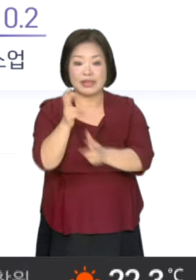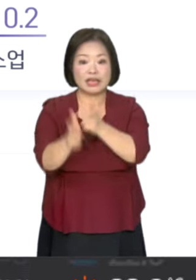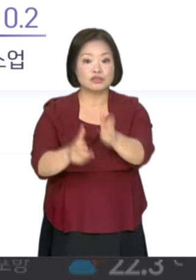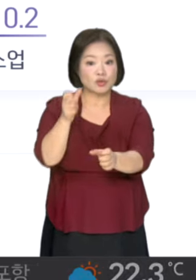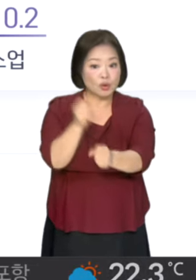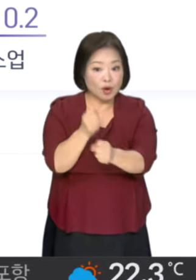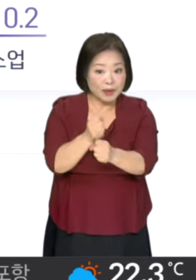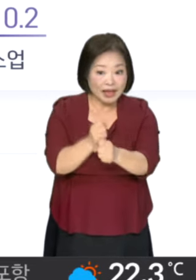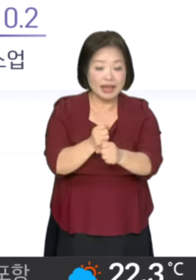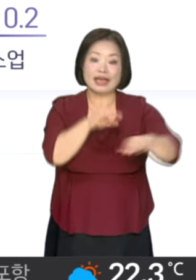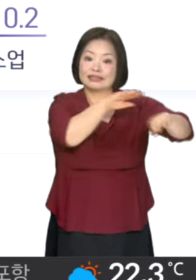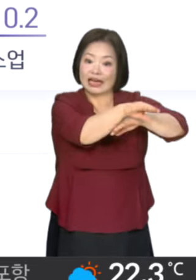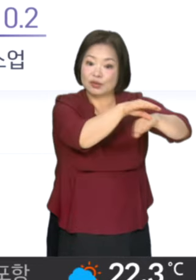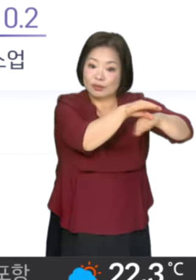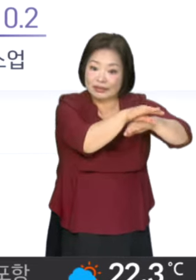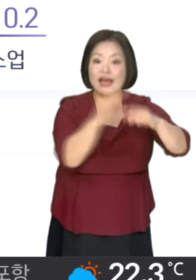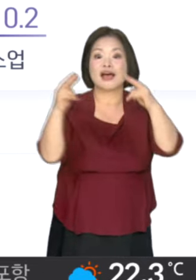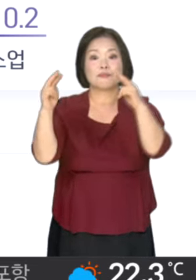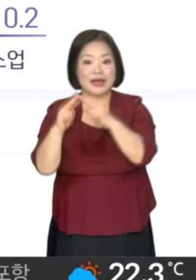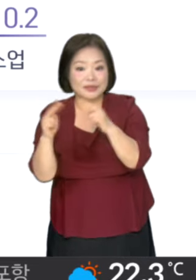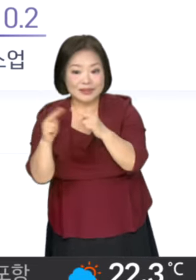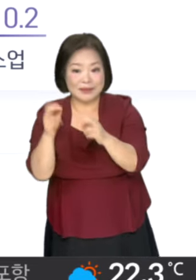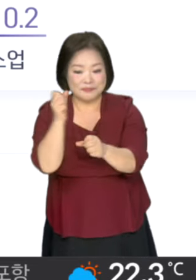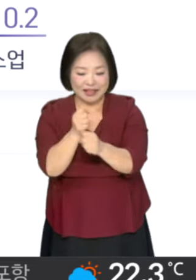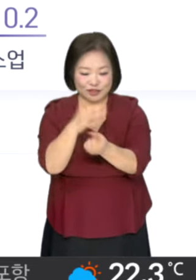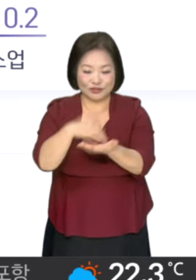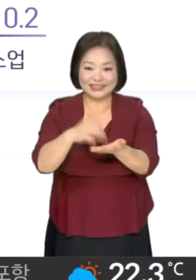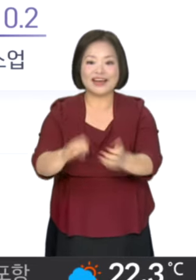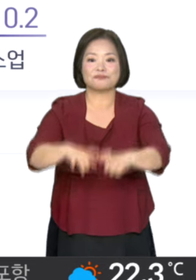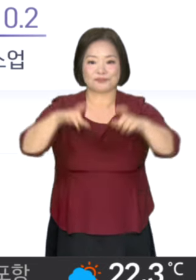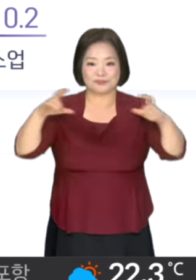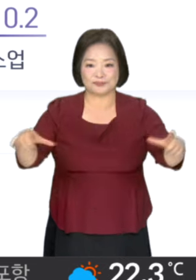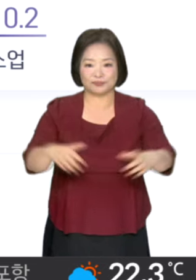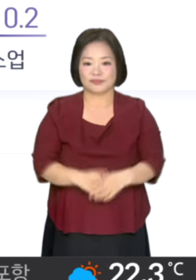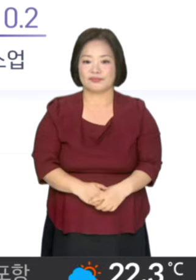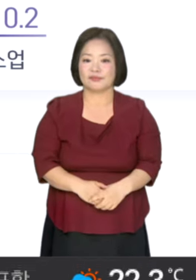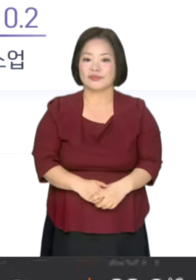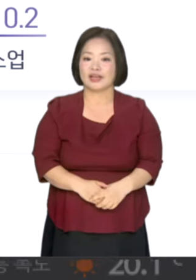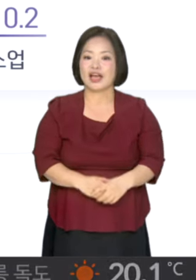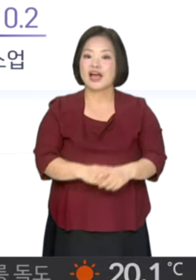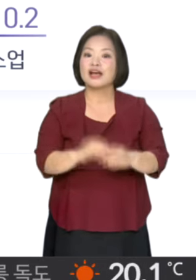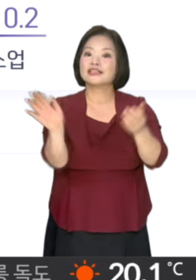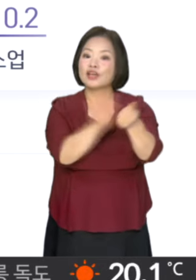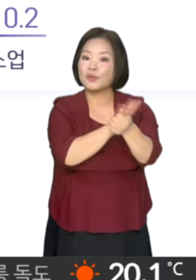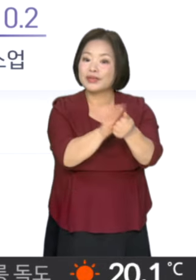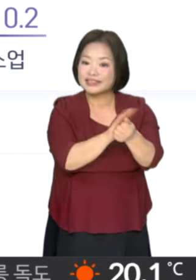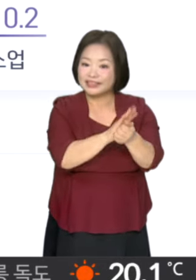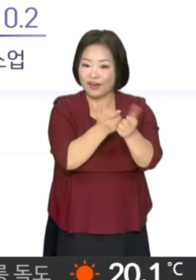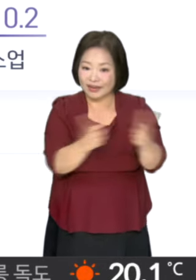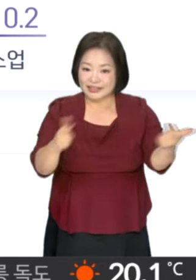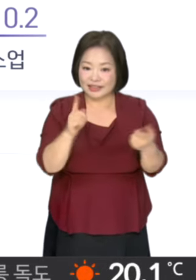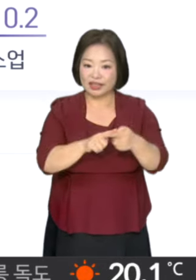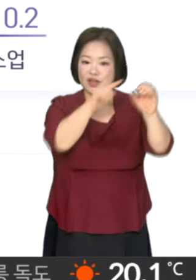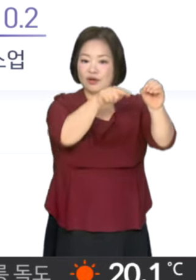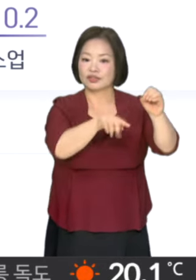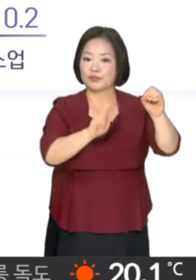양대축인 자동차와 반도체 생산이 크게 늘어난 영향입니다 서비스업 생산도 전월보다